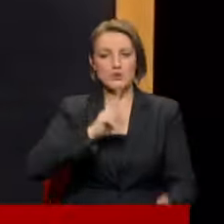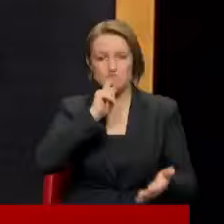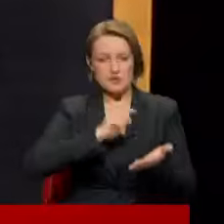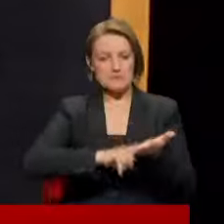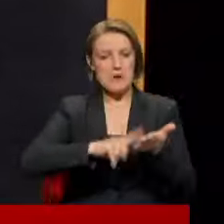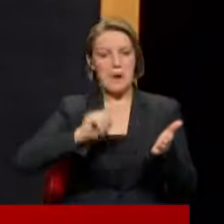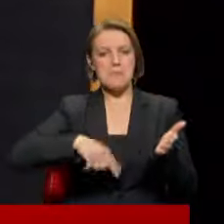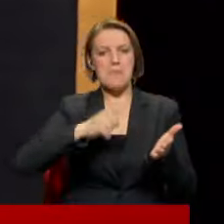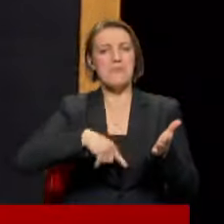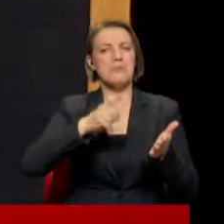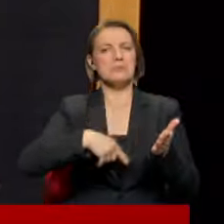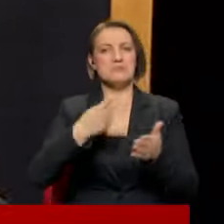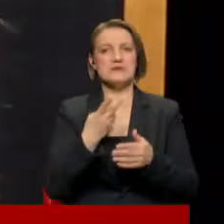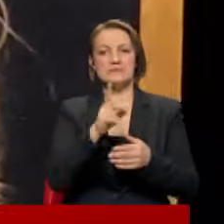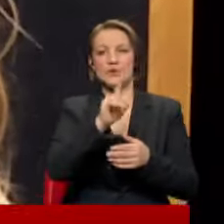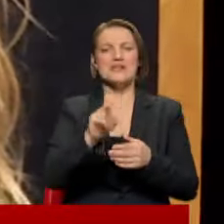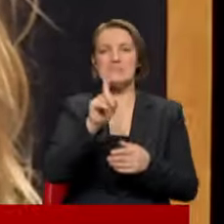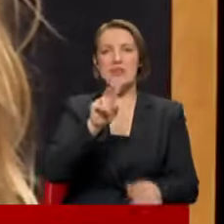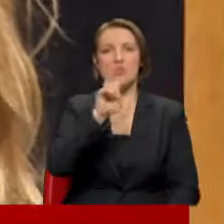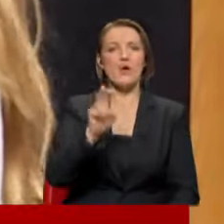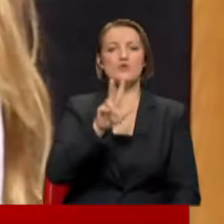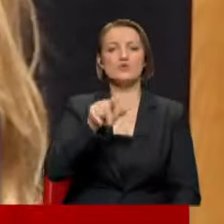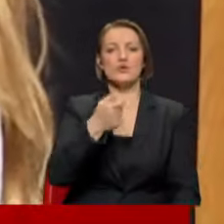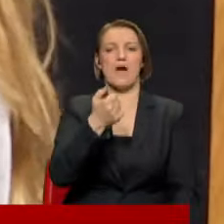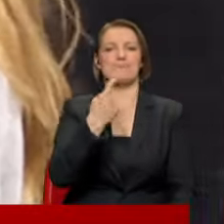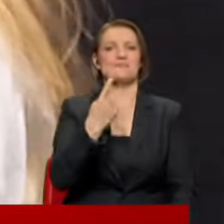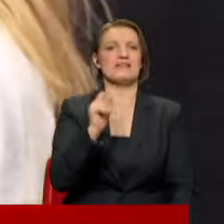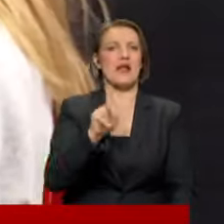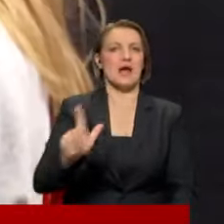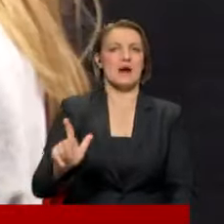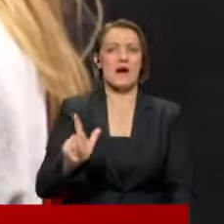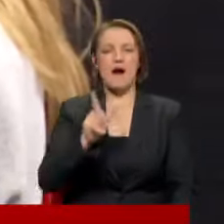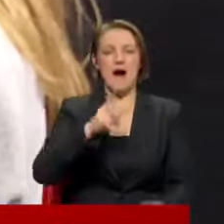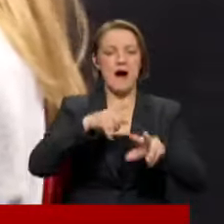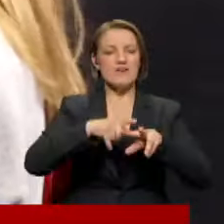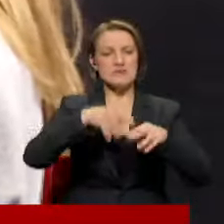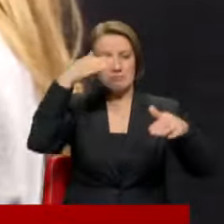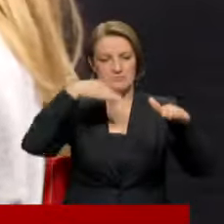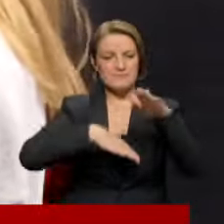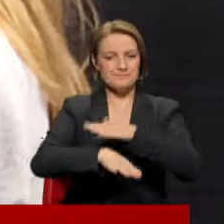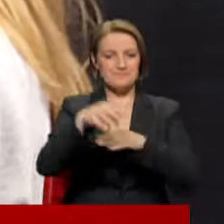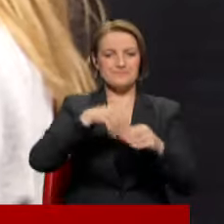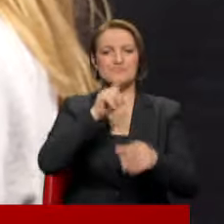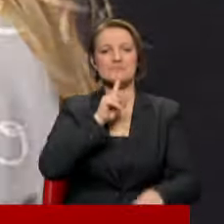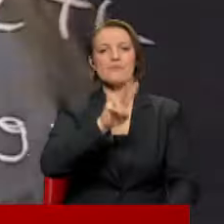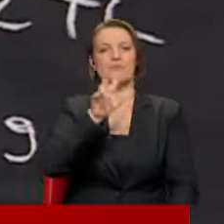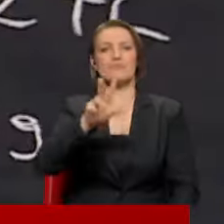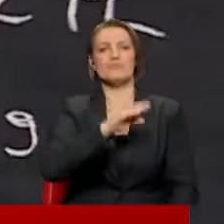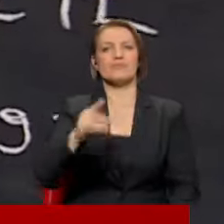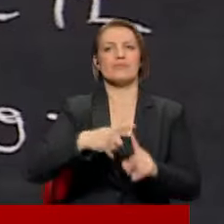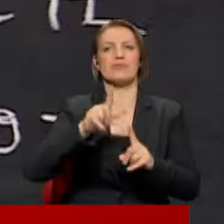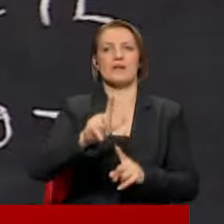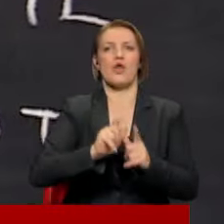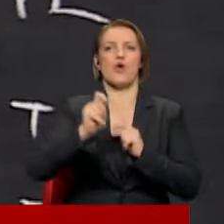2017 yılında 1 dolar ortalama 3,61 tmş Avrasya Tüneli için 123 milyon tl ödenmiş